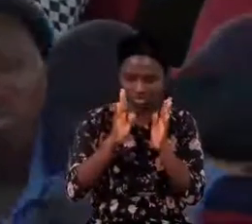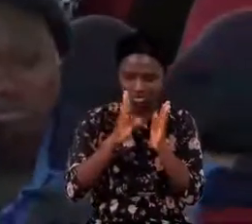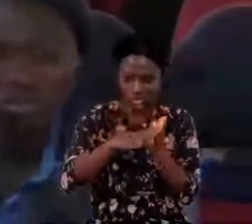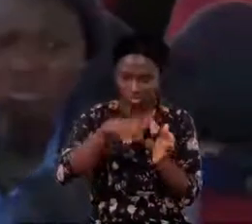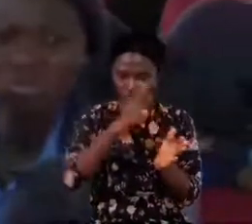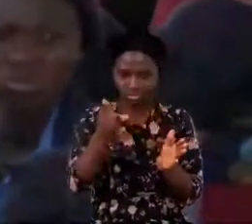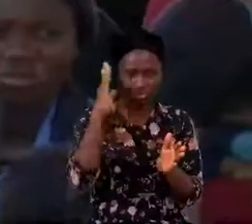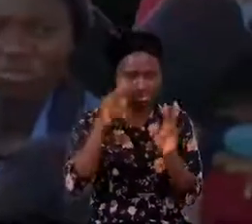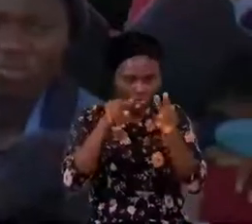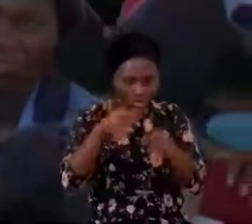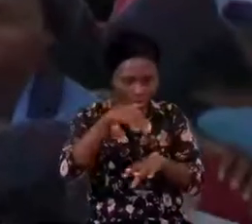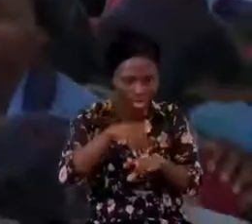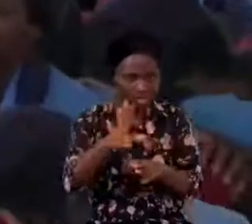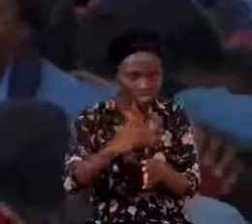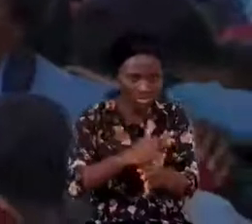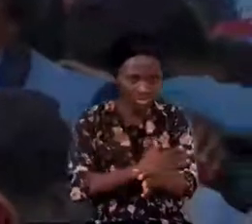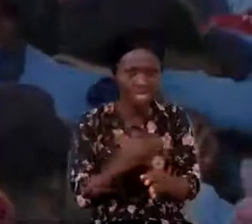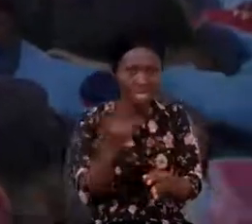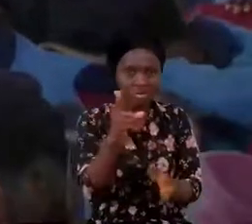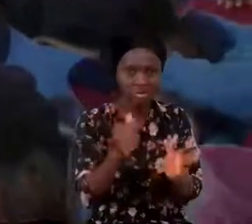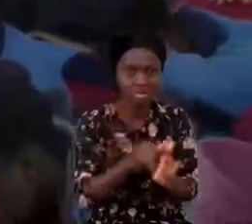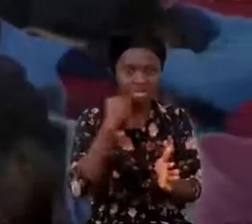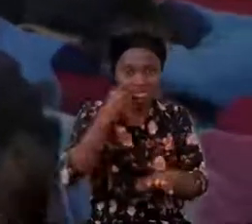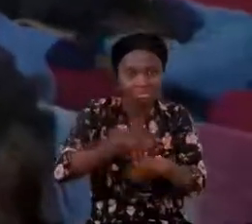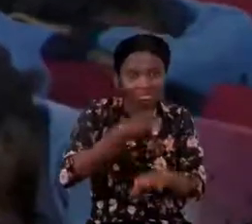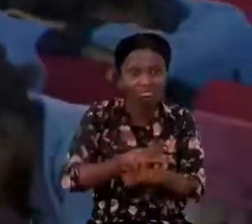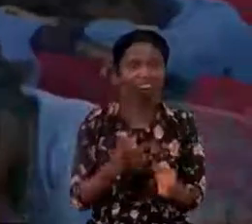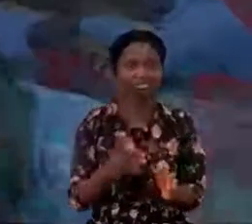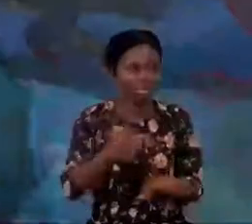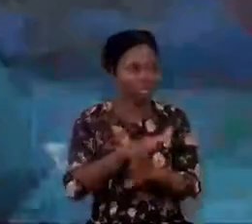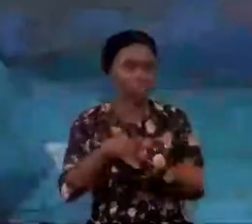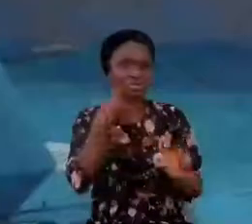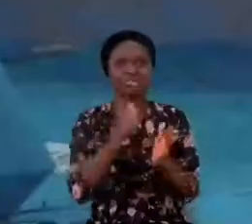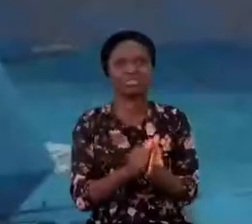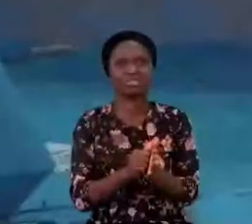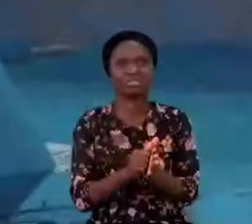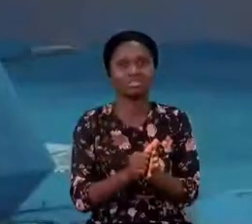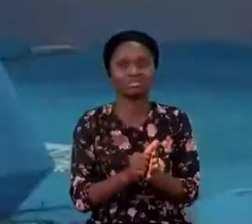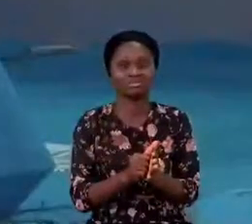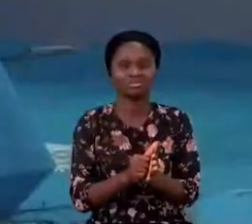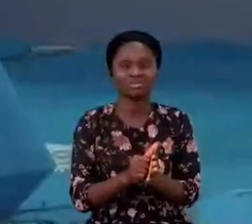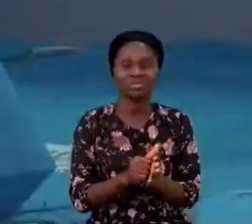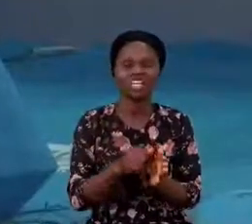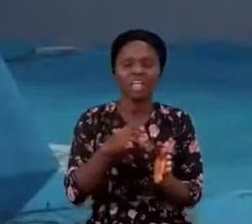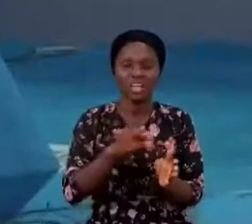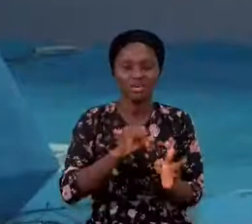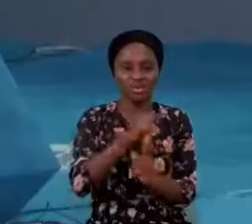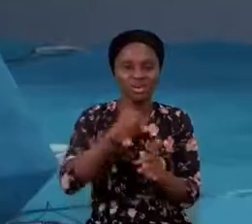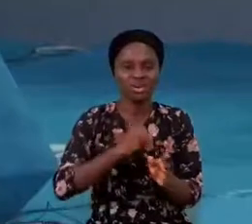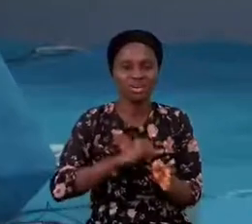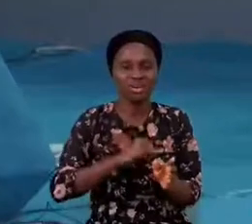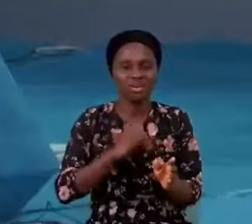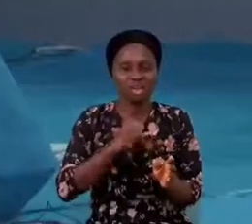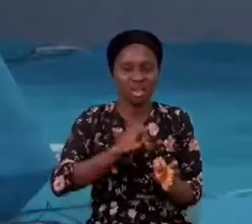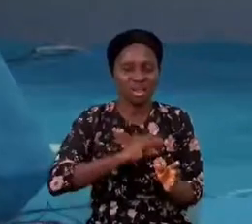je vais passer mon temps sur les matières que j'aime. Je choisis, je trie, mais celles qui semblent difficiles, tu dis,